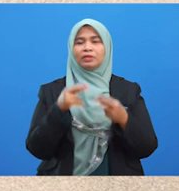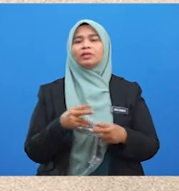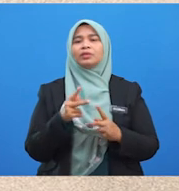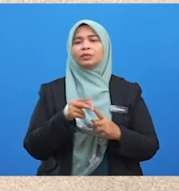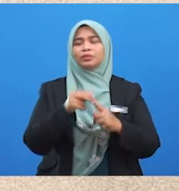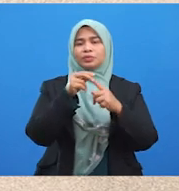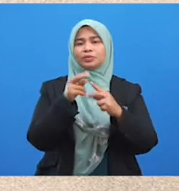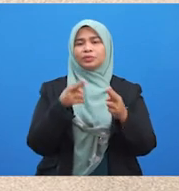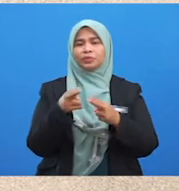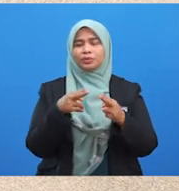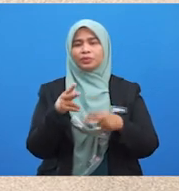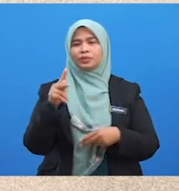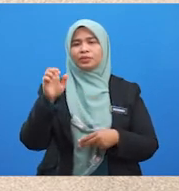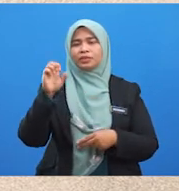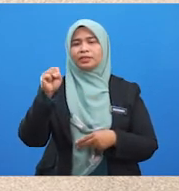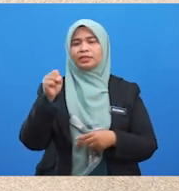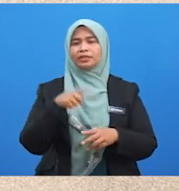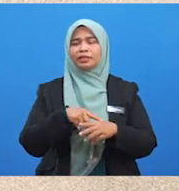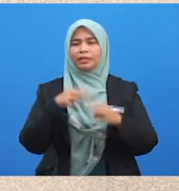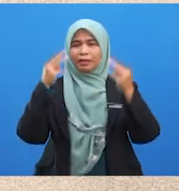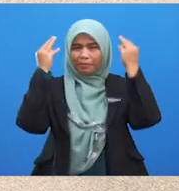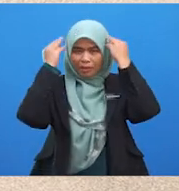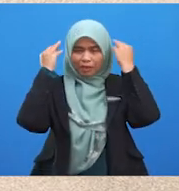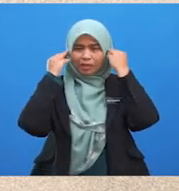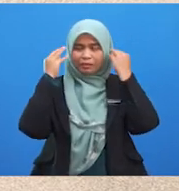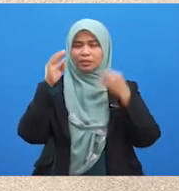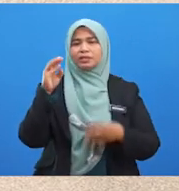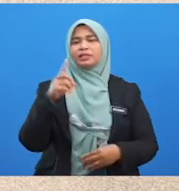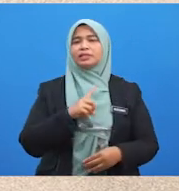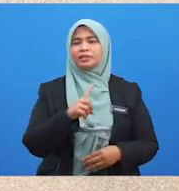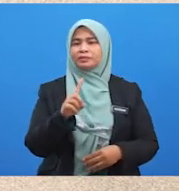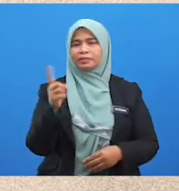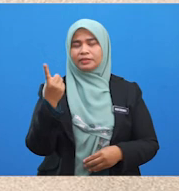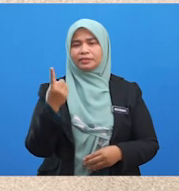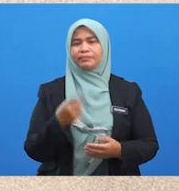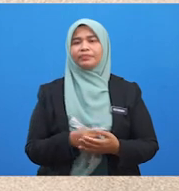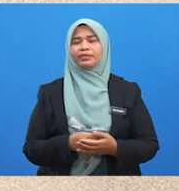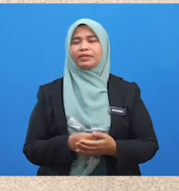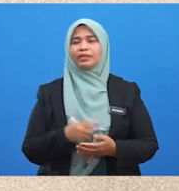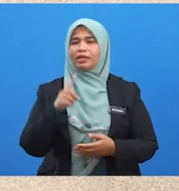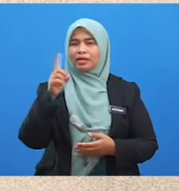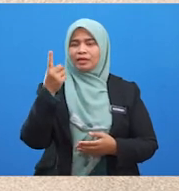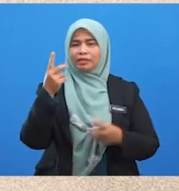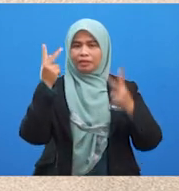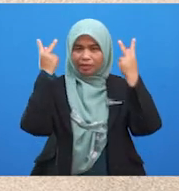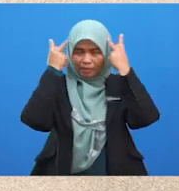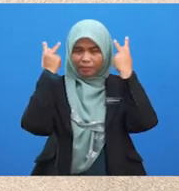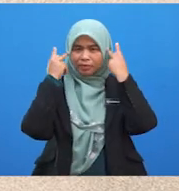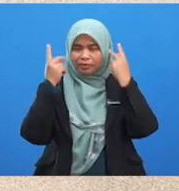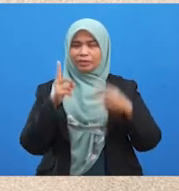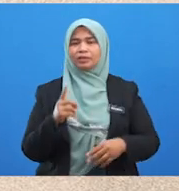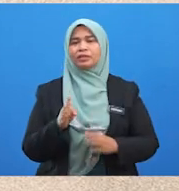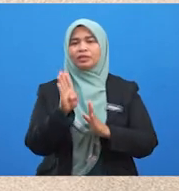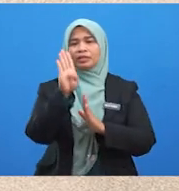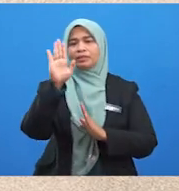menguruskan kes-kes di mahkamah syariah sahaja. Hanya peguam yang beragama Islam sahaja